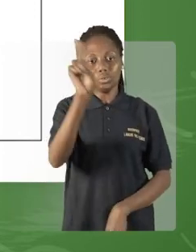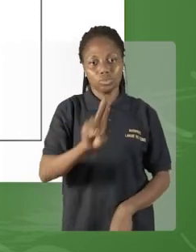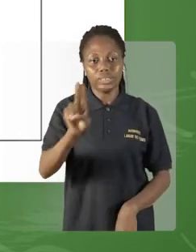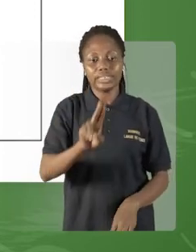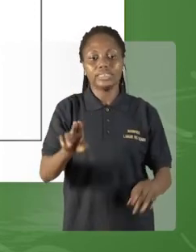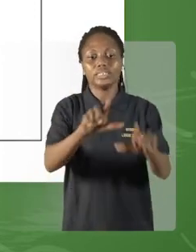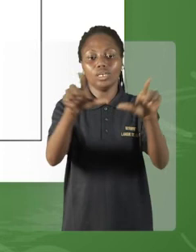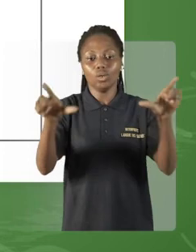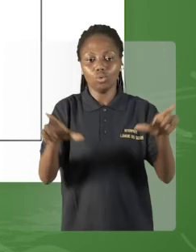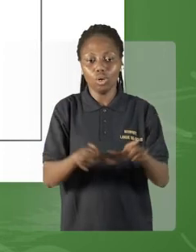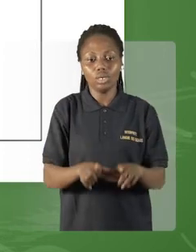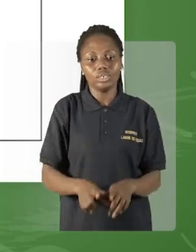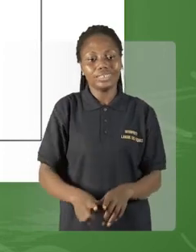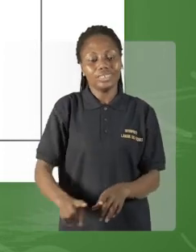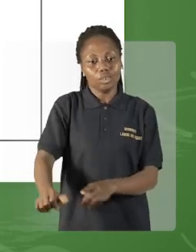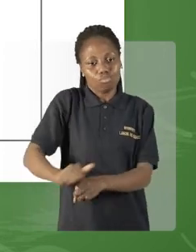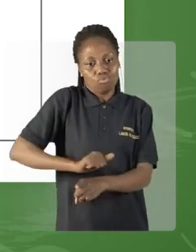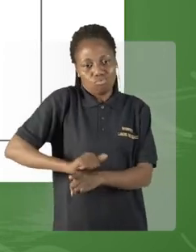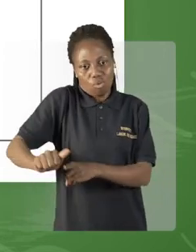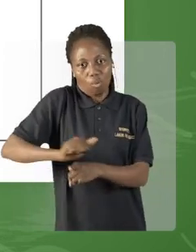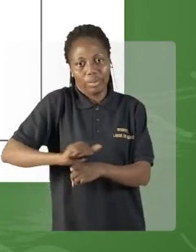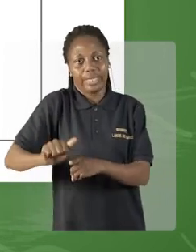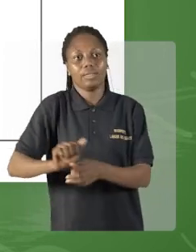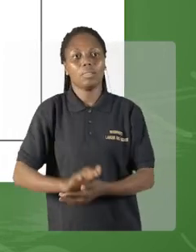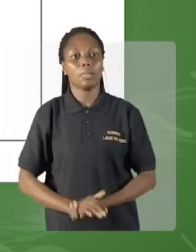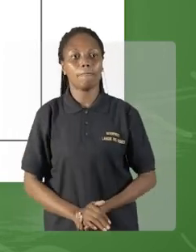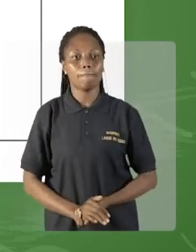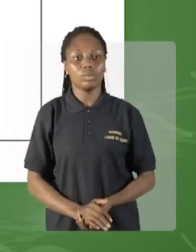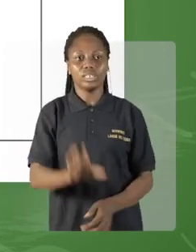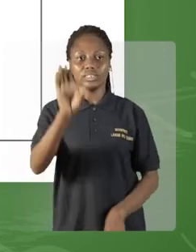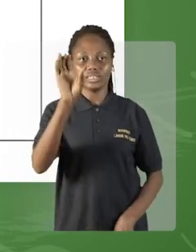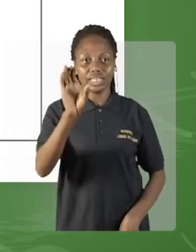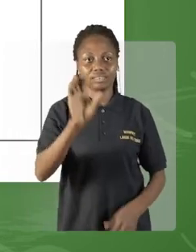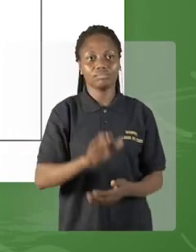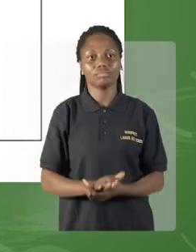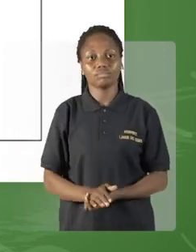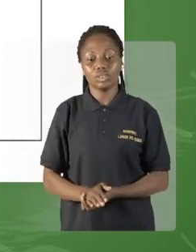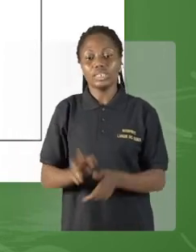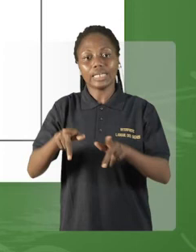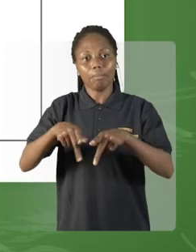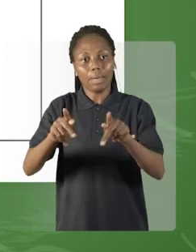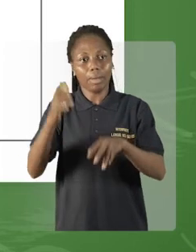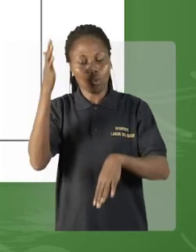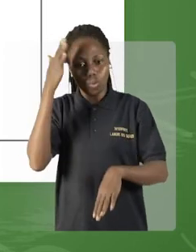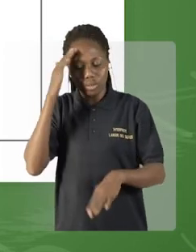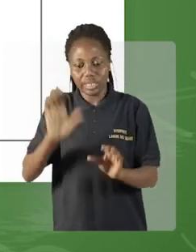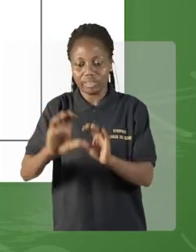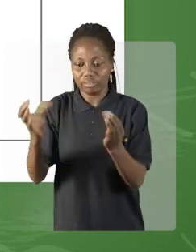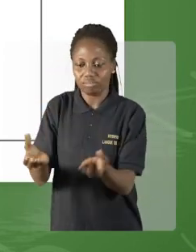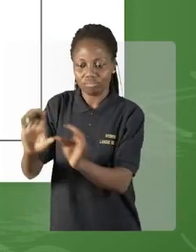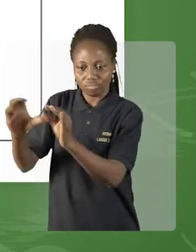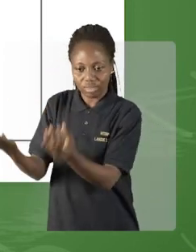de lieu de cérémonie d'initiation. Le petit c. Connaître les espèces animales